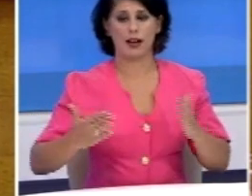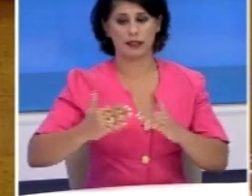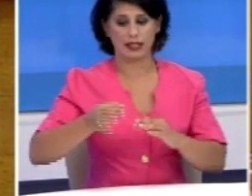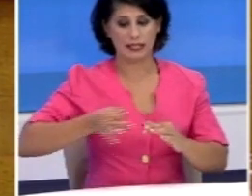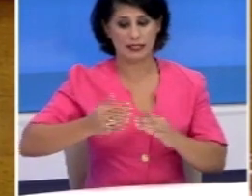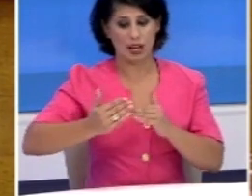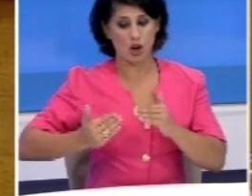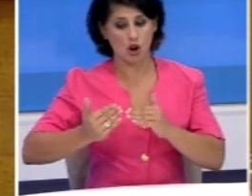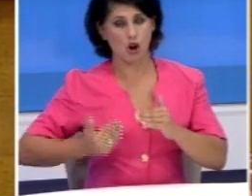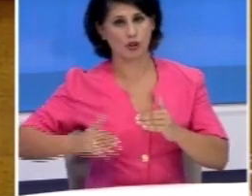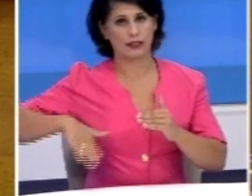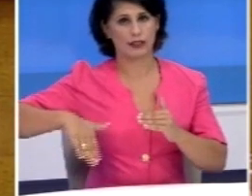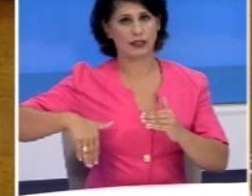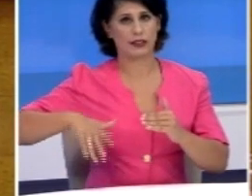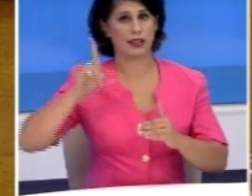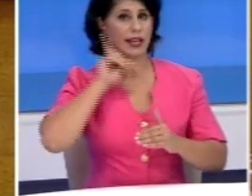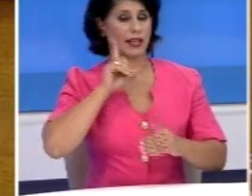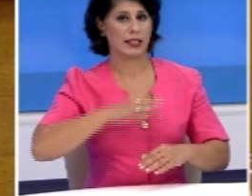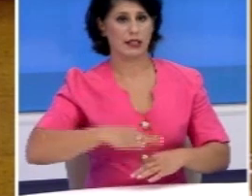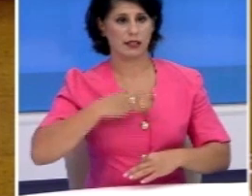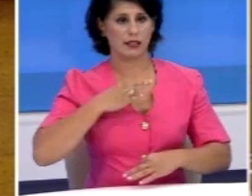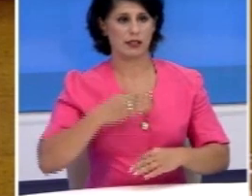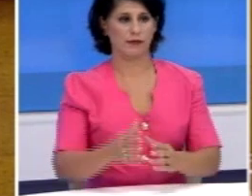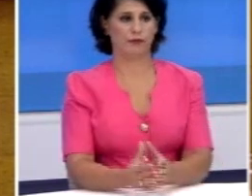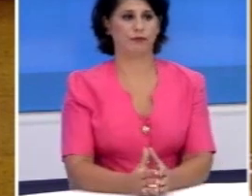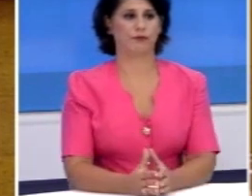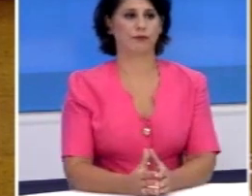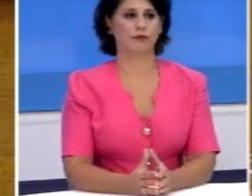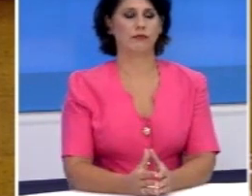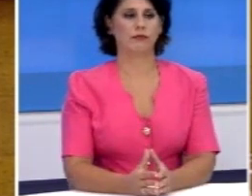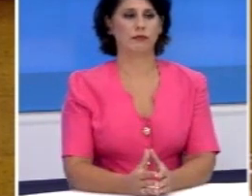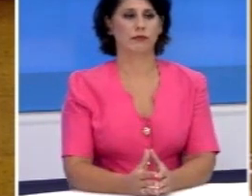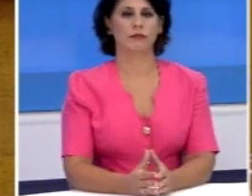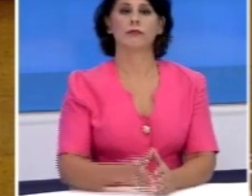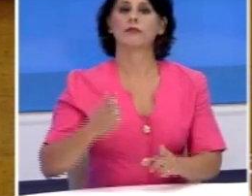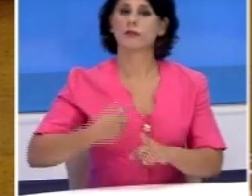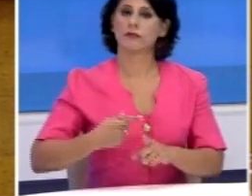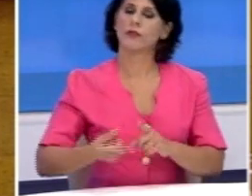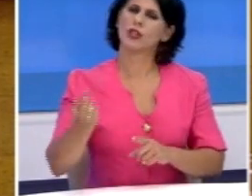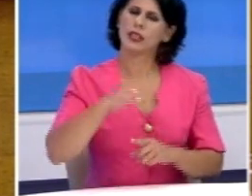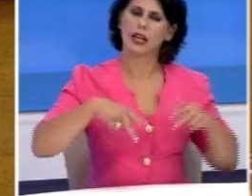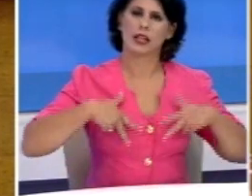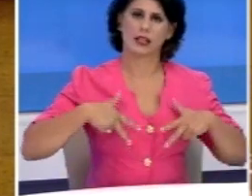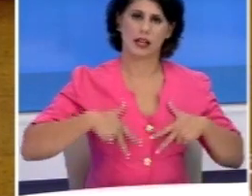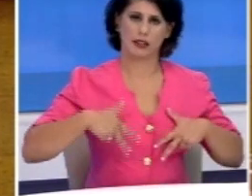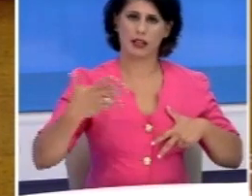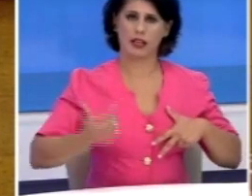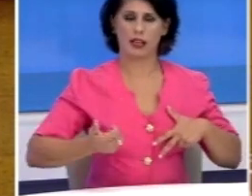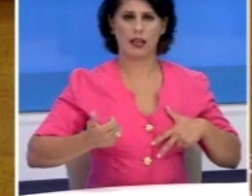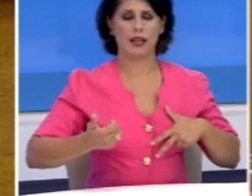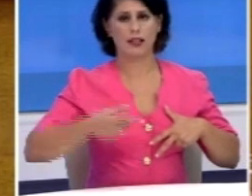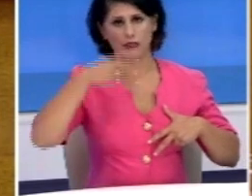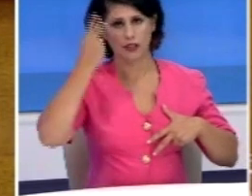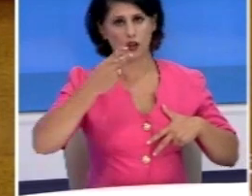Κρήτης. Κυρίες και κύριοι, η Ελλάδα, όπως και τα άλλα κράτη, έχει δικαίωμα σε